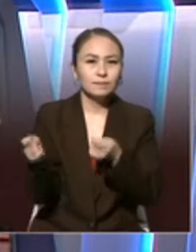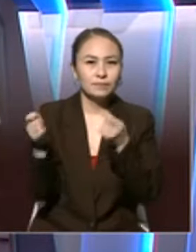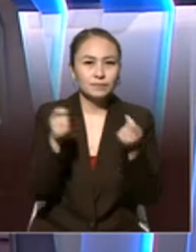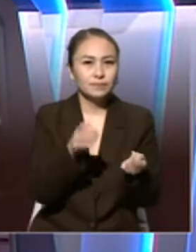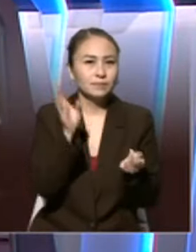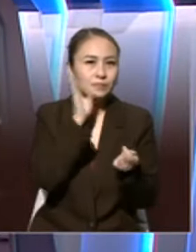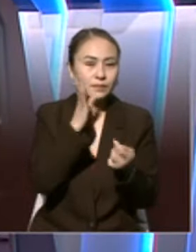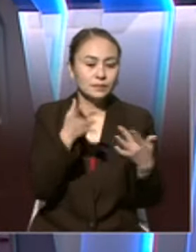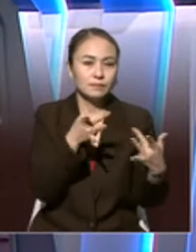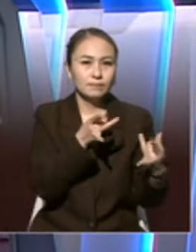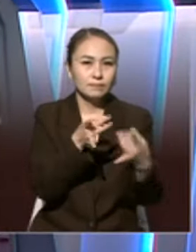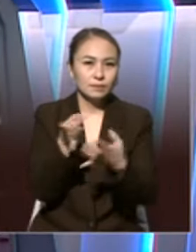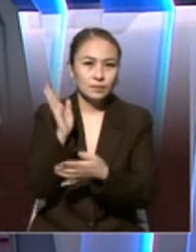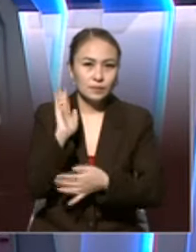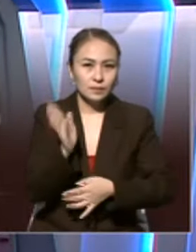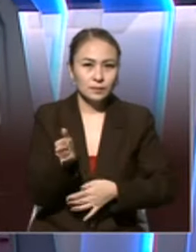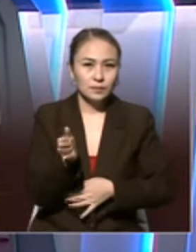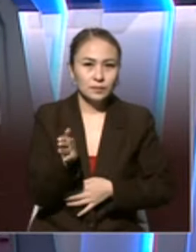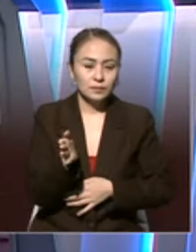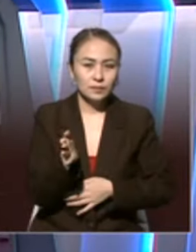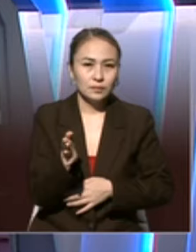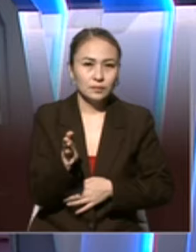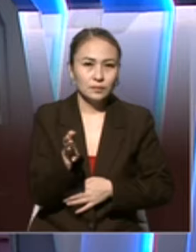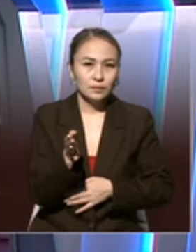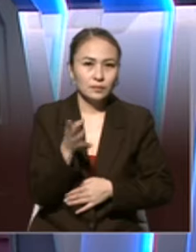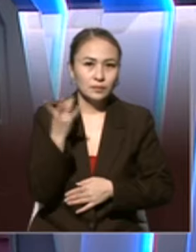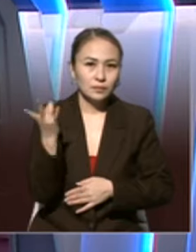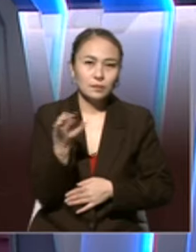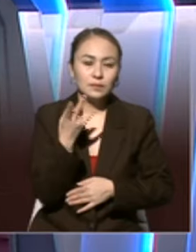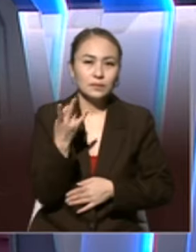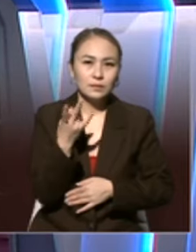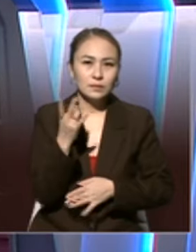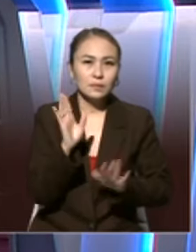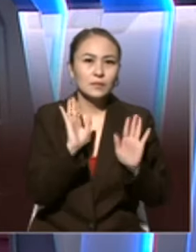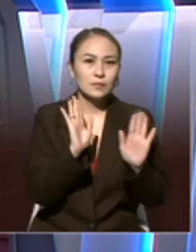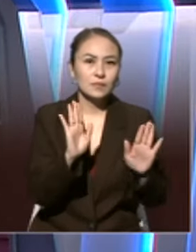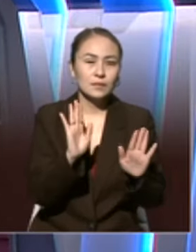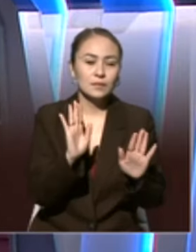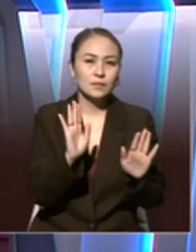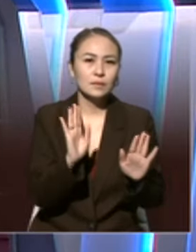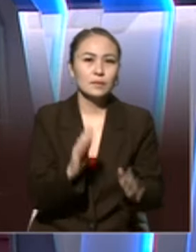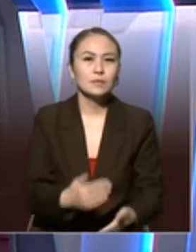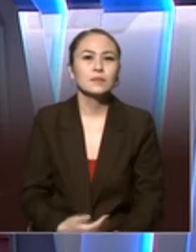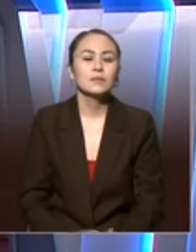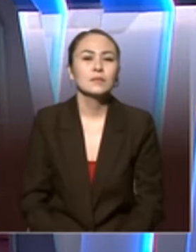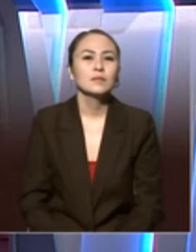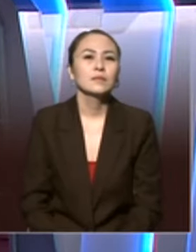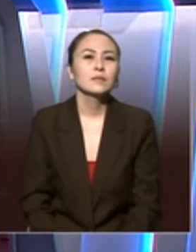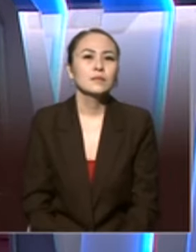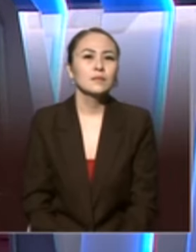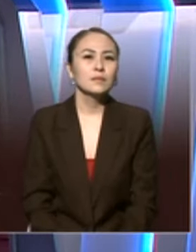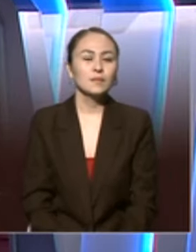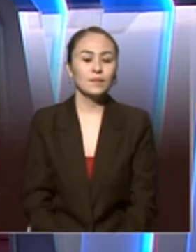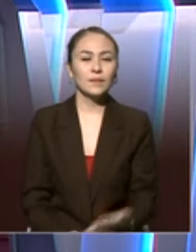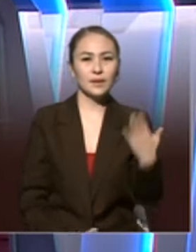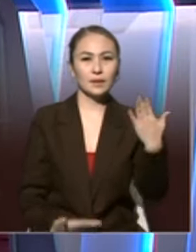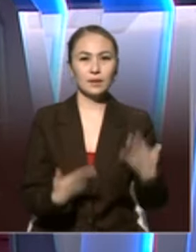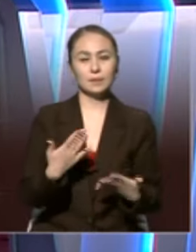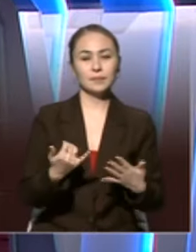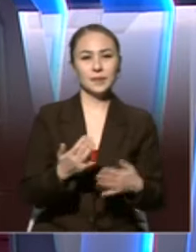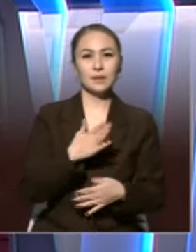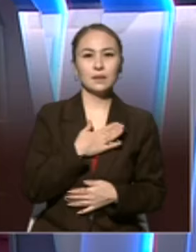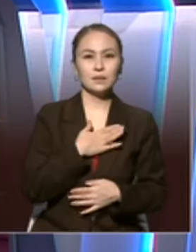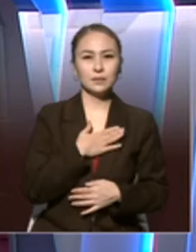су тоғысатын болатын болса, бұл әлі тек қана алды деп білуге болады. Егер де біз қазір осындай